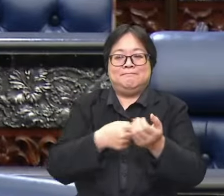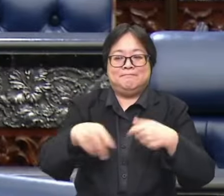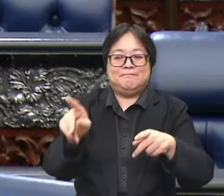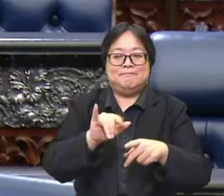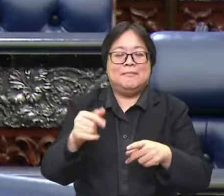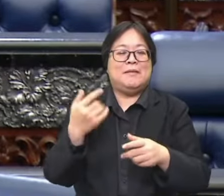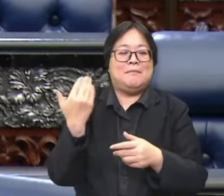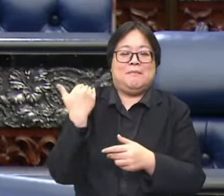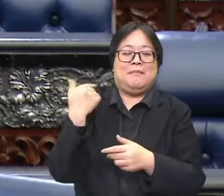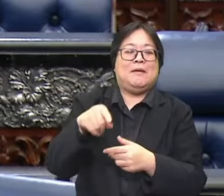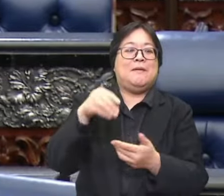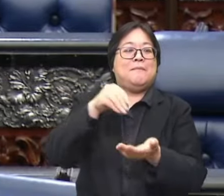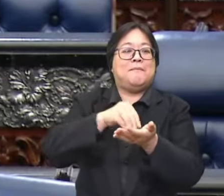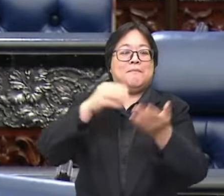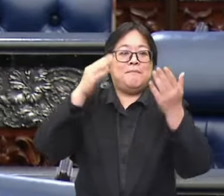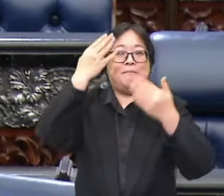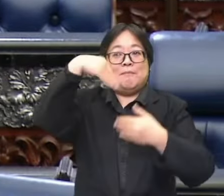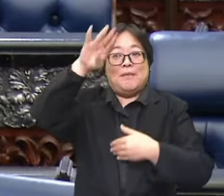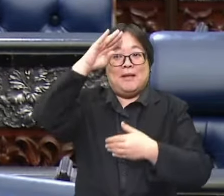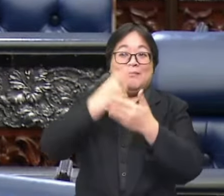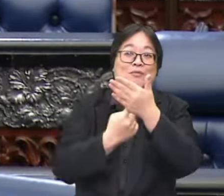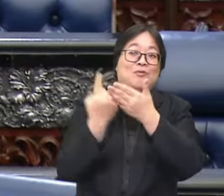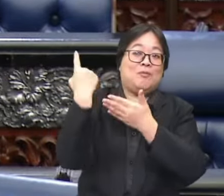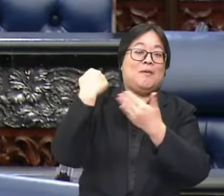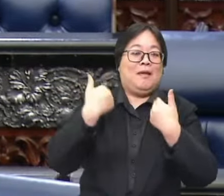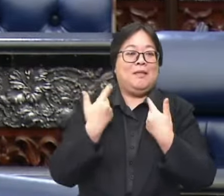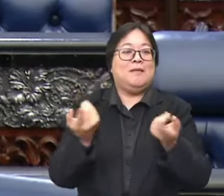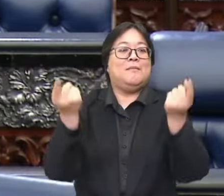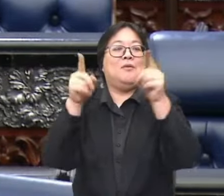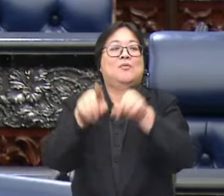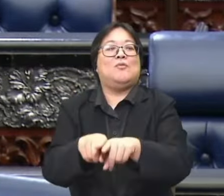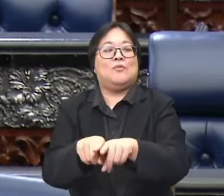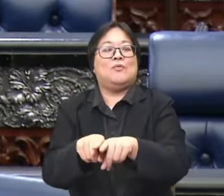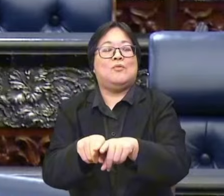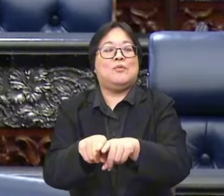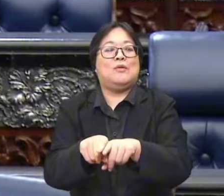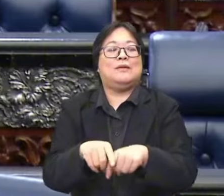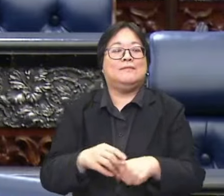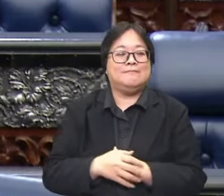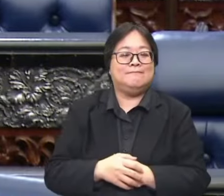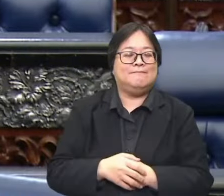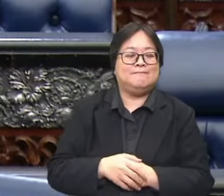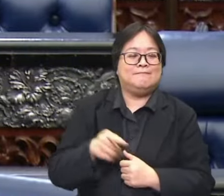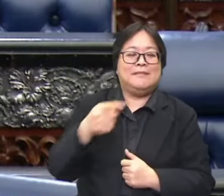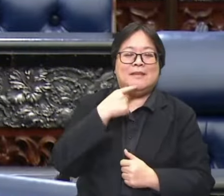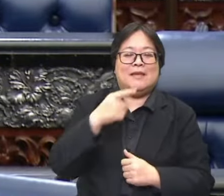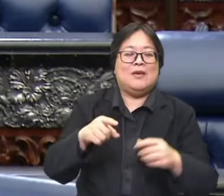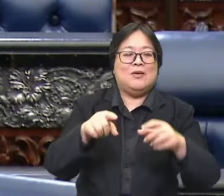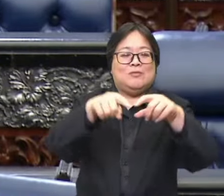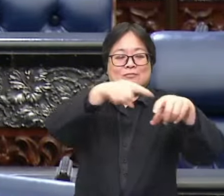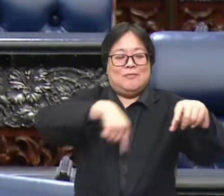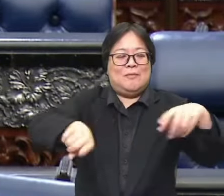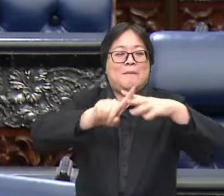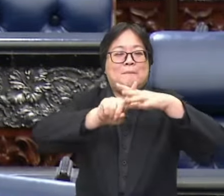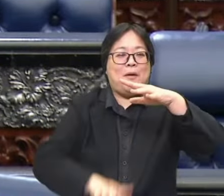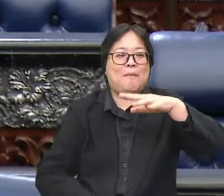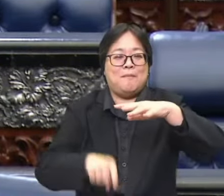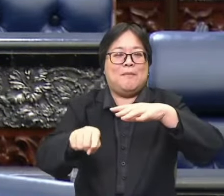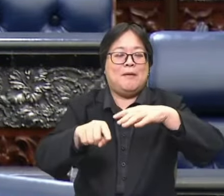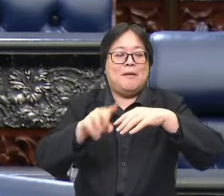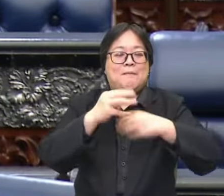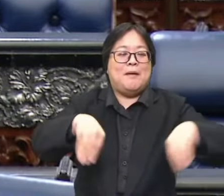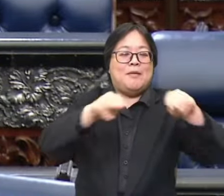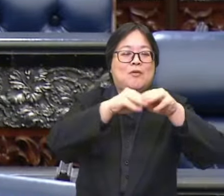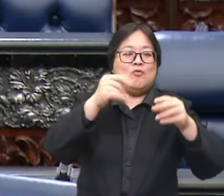menyentuh tentang baru ini di Perlis pun minggu lepas ada berlaku yang dikatakan tadi Yang Berhormat Menteri kata lubang bernam tu di Masjid